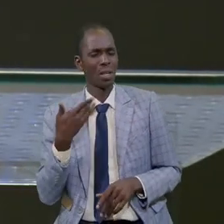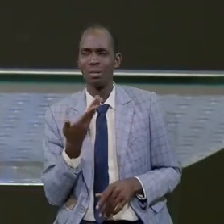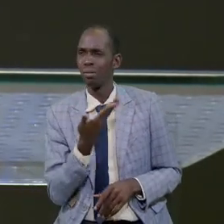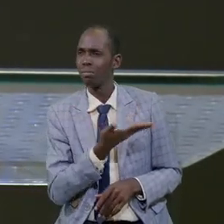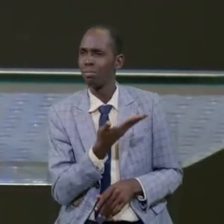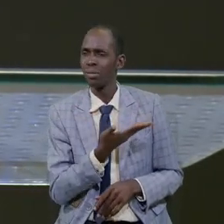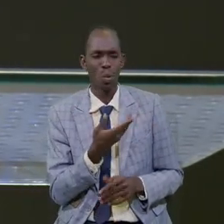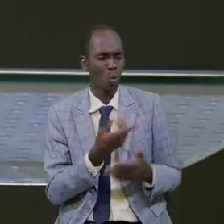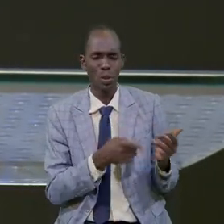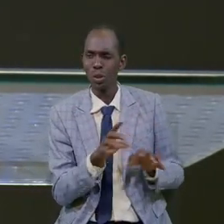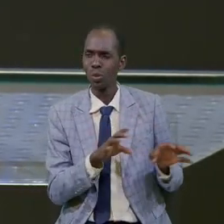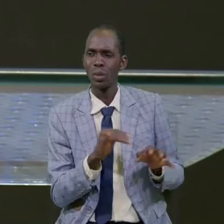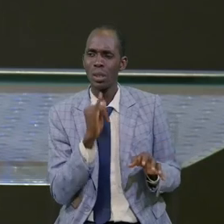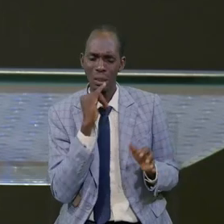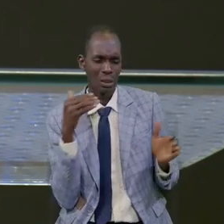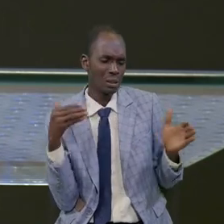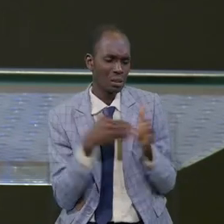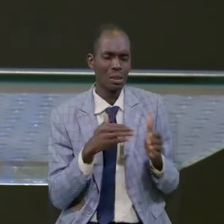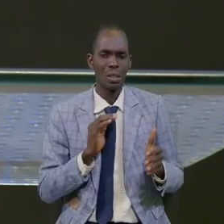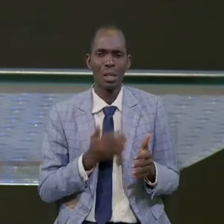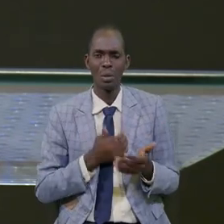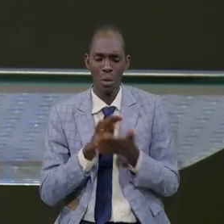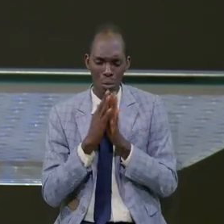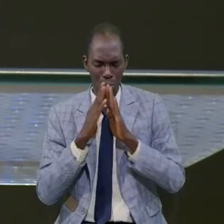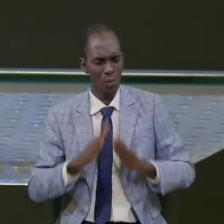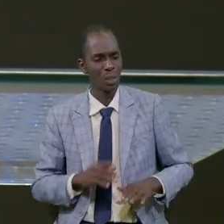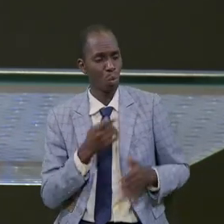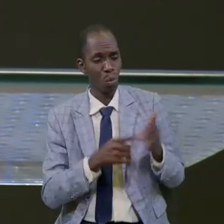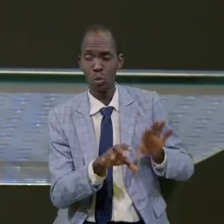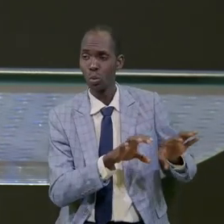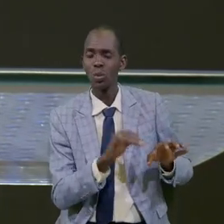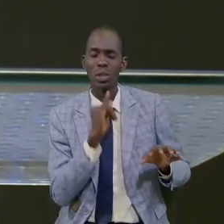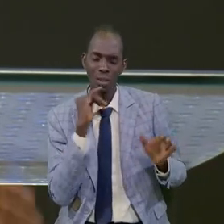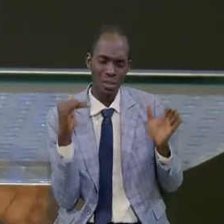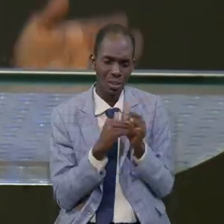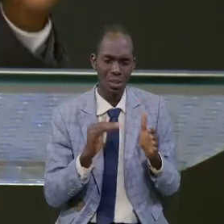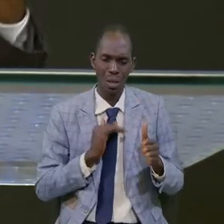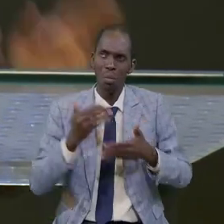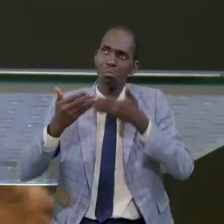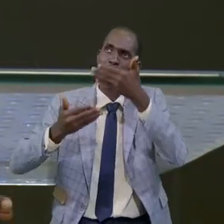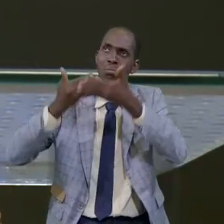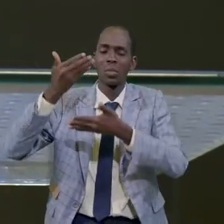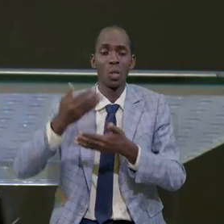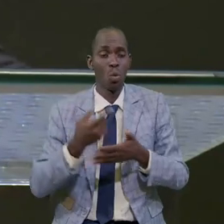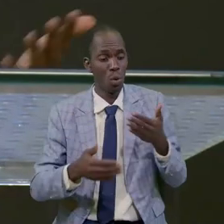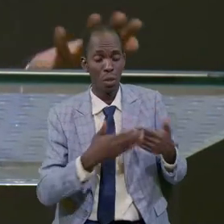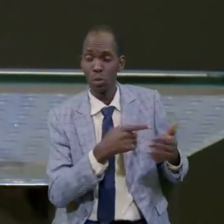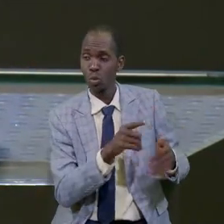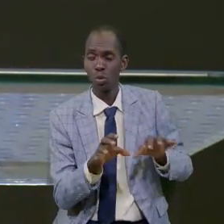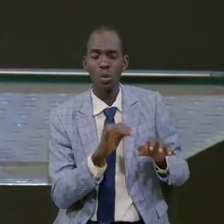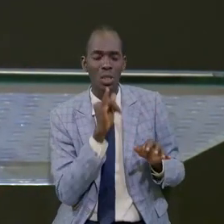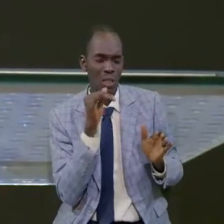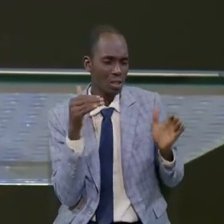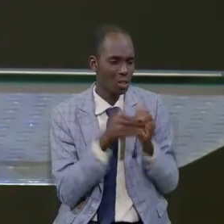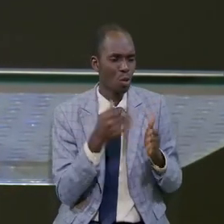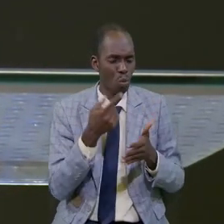que ceci, c'est contre notre paix. Ceci, c'est contre le progrès. Ceci est contre ce que nous croyons